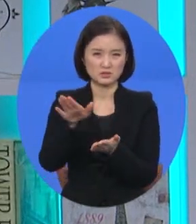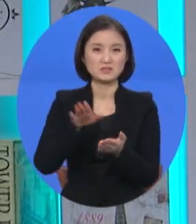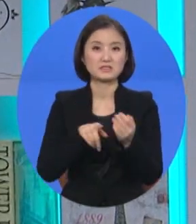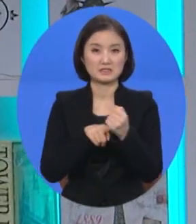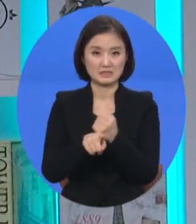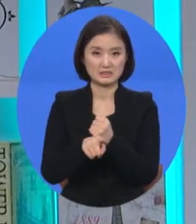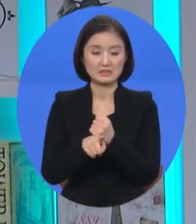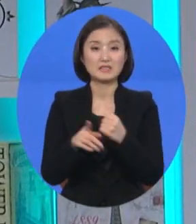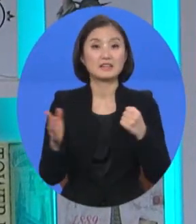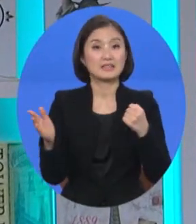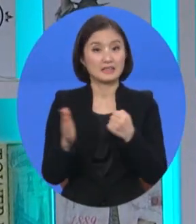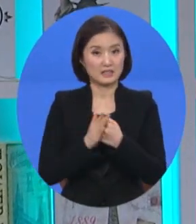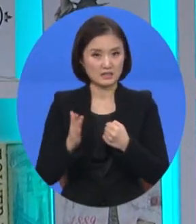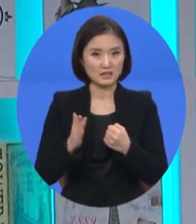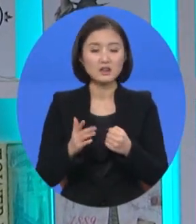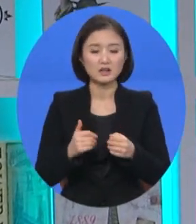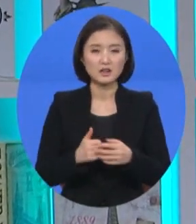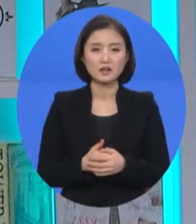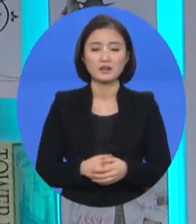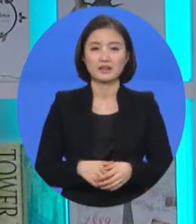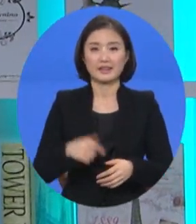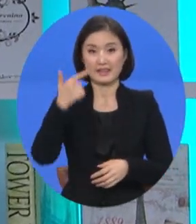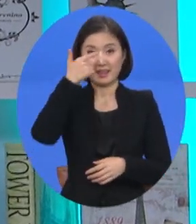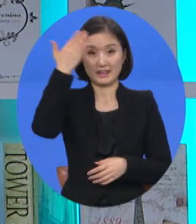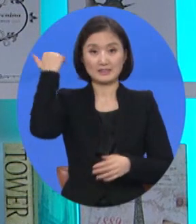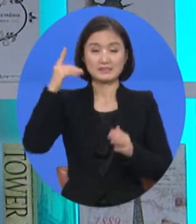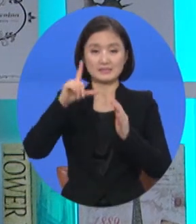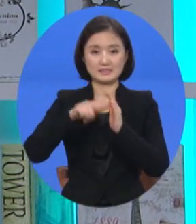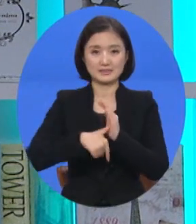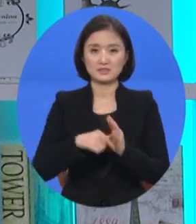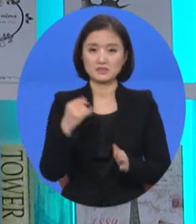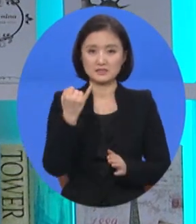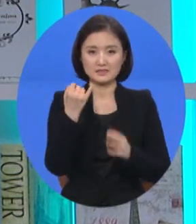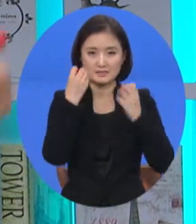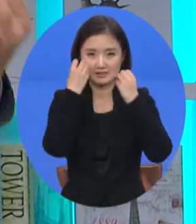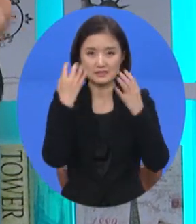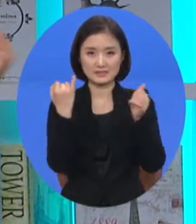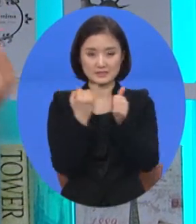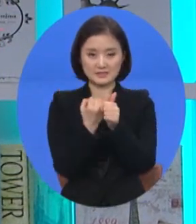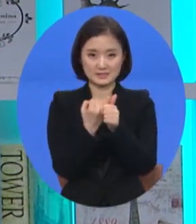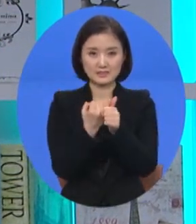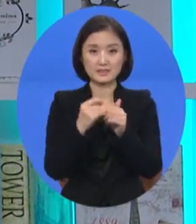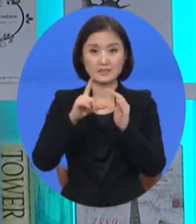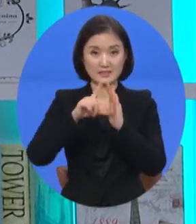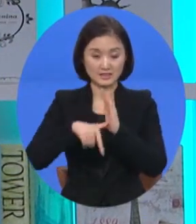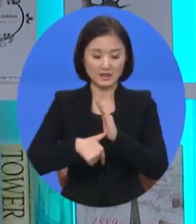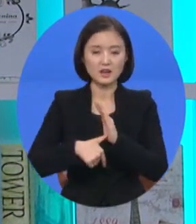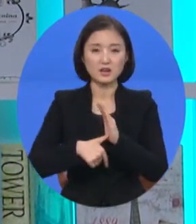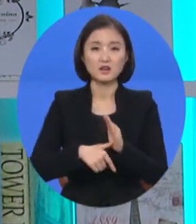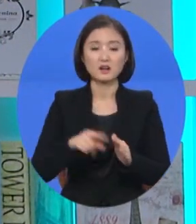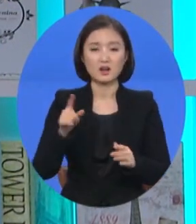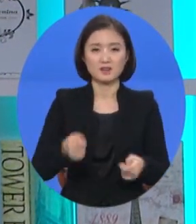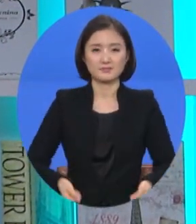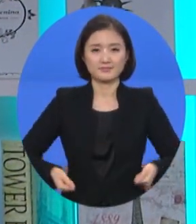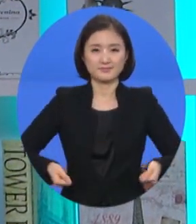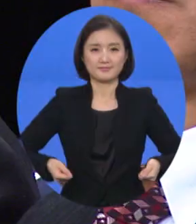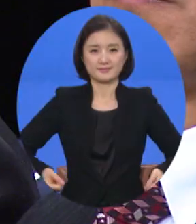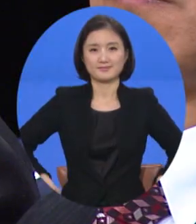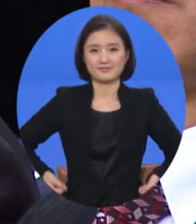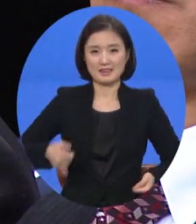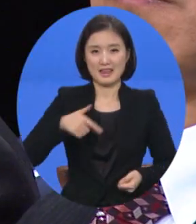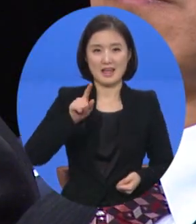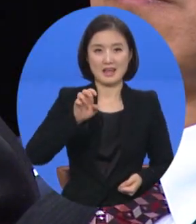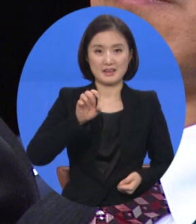표범 껍질이나 호랑이 가죽을 이렇게 쉬웠습니다 그래서 부정 타지 말라고 그런 것이오 그런데